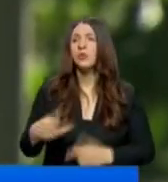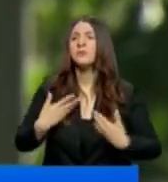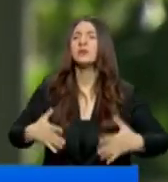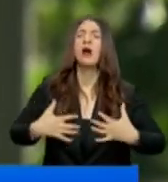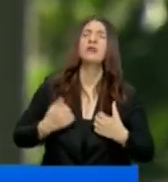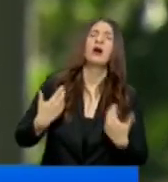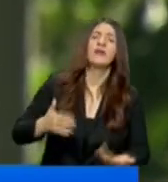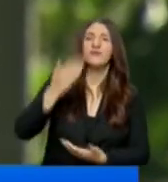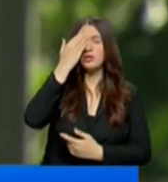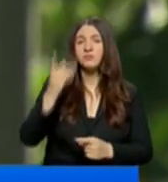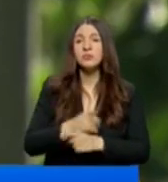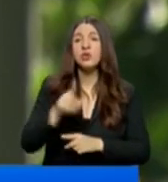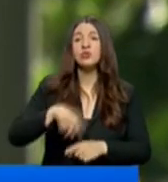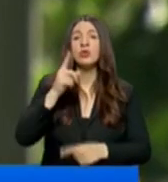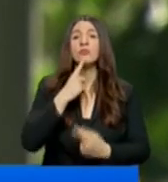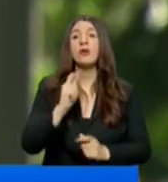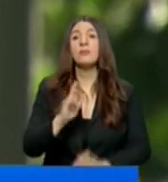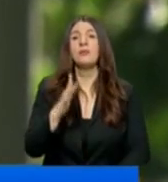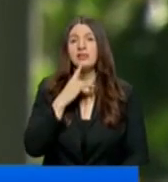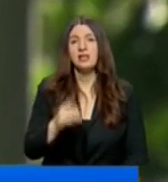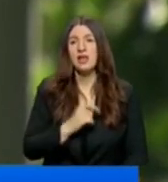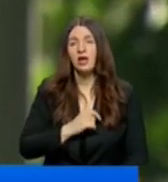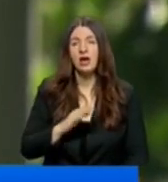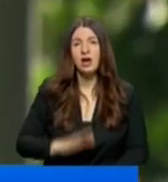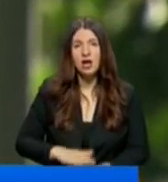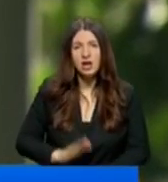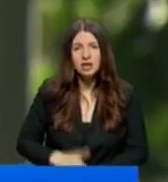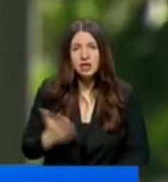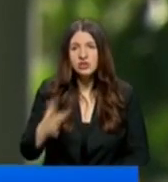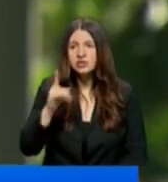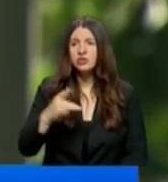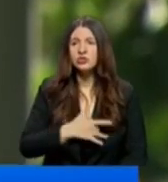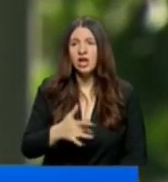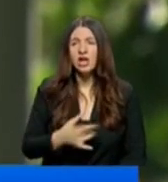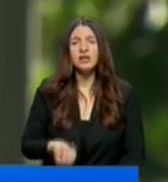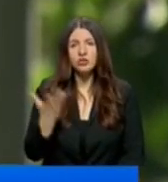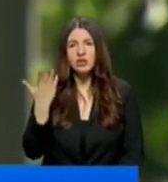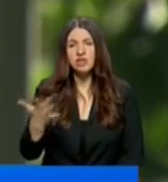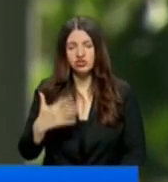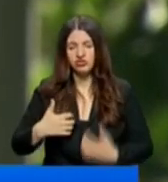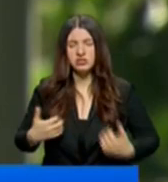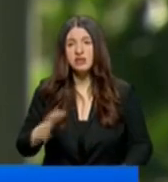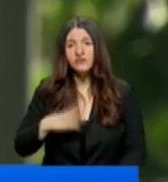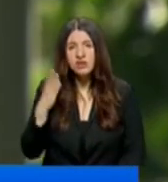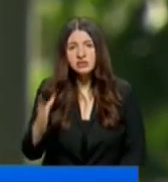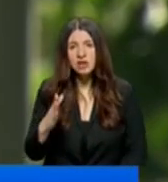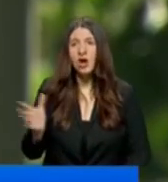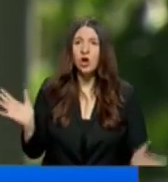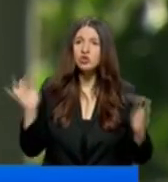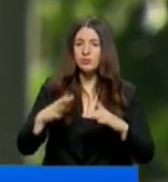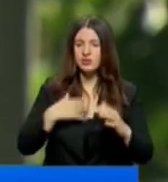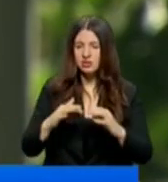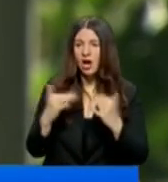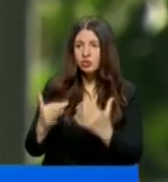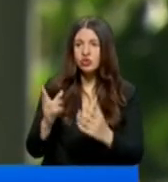perişanlık, yoksulluk vesaire, bunlar gündeme gelmesin diye. Arkadaş, senin yüreğin yetiyorsa, cesaretin varsa toplarsın